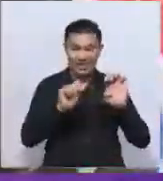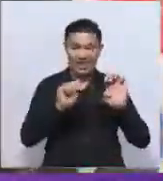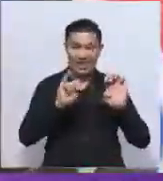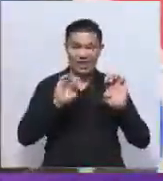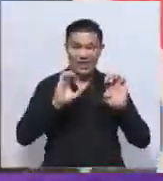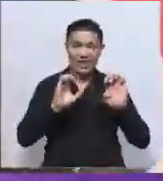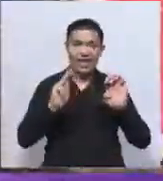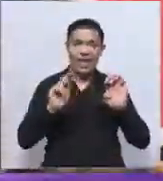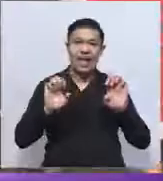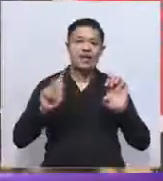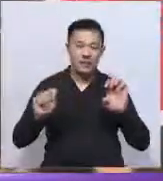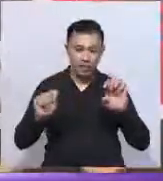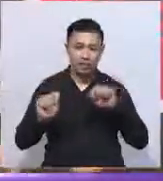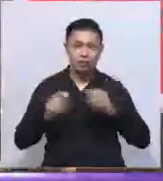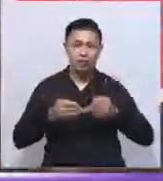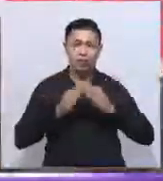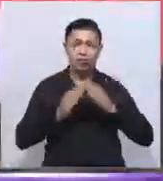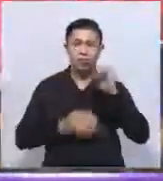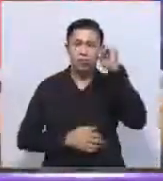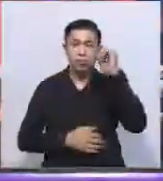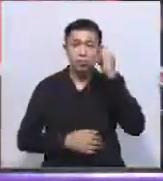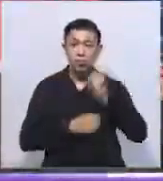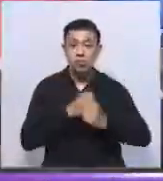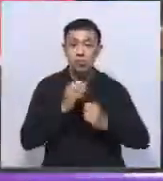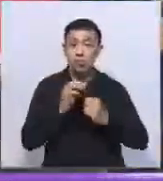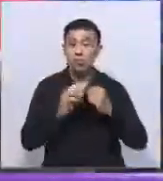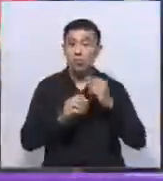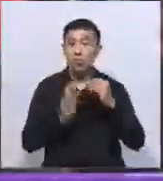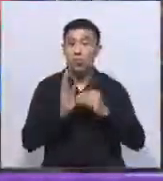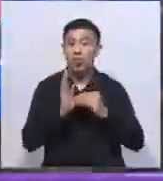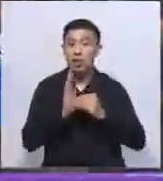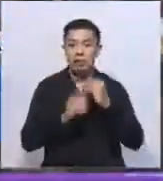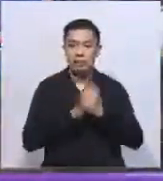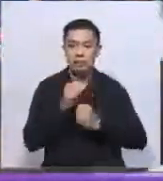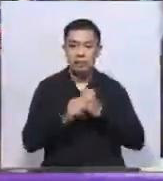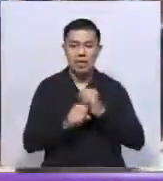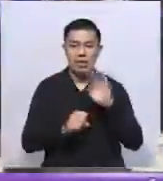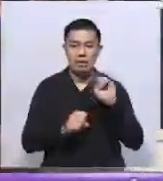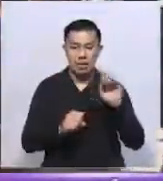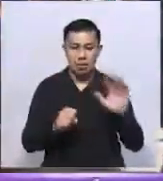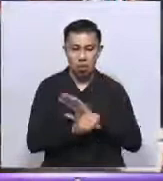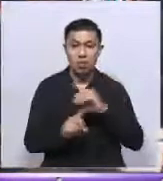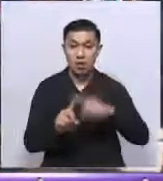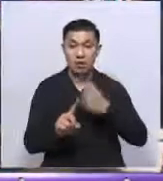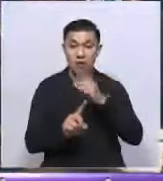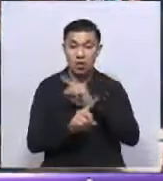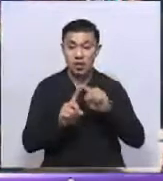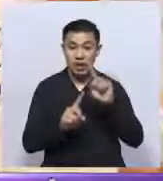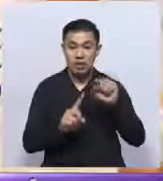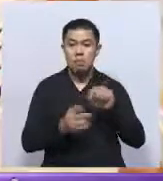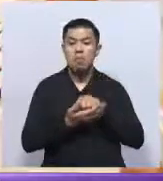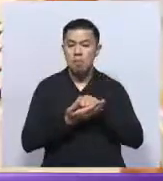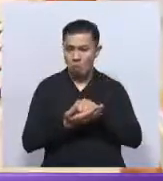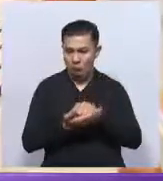อบก่อตั้งองค์การขนส่งมวลชนกรุงเทพ41ปีพร้อมระบุวันที่1ตุลาคม e-ticket ของขอสมกพร้อมให้บริ